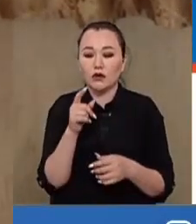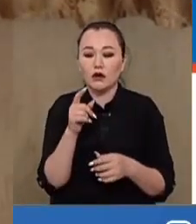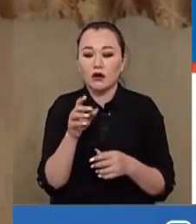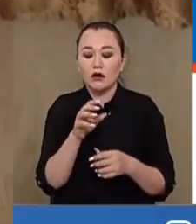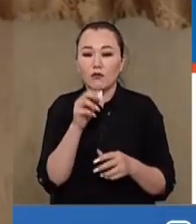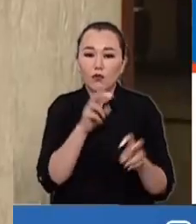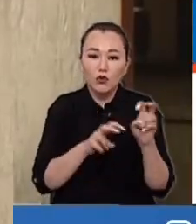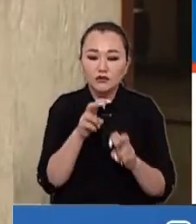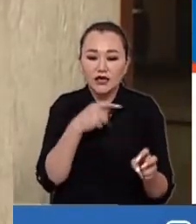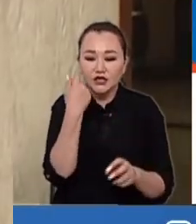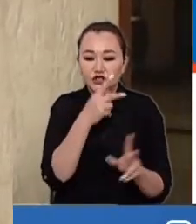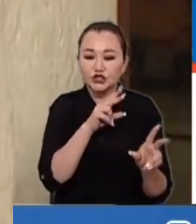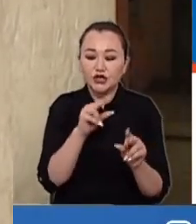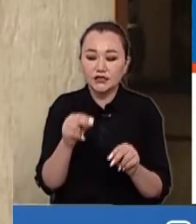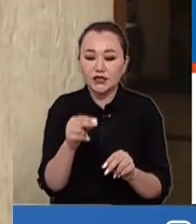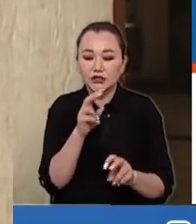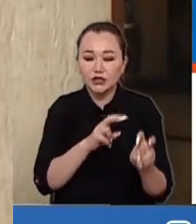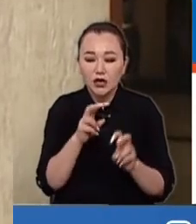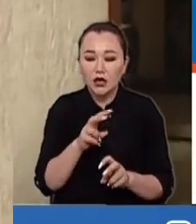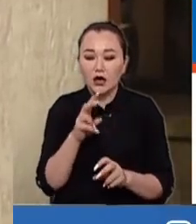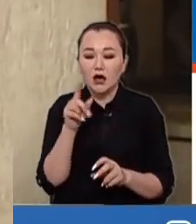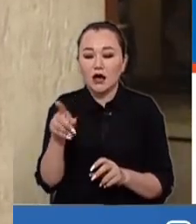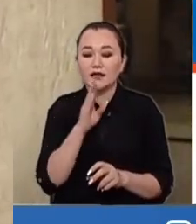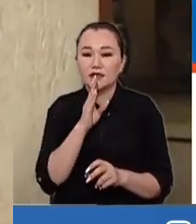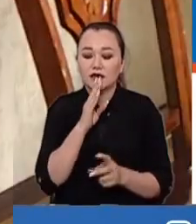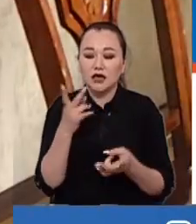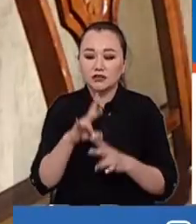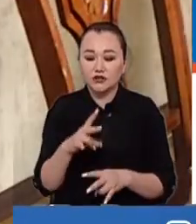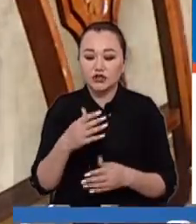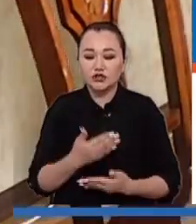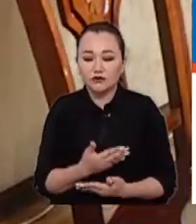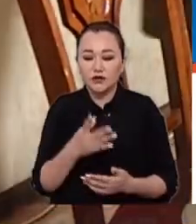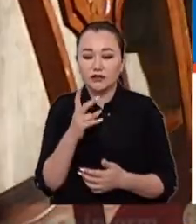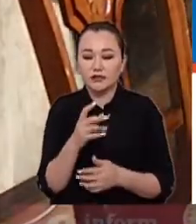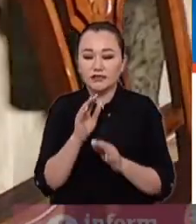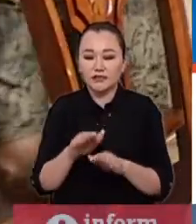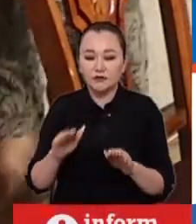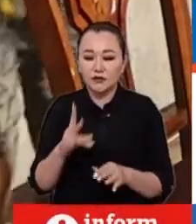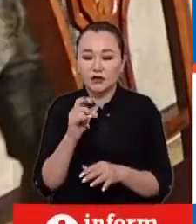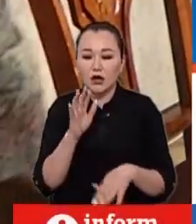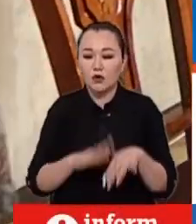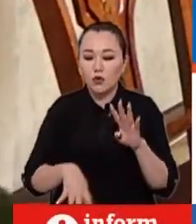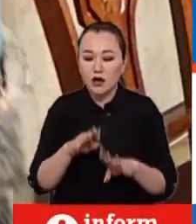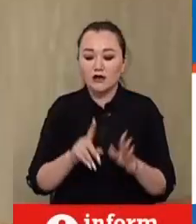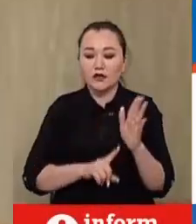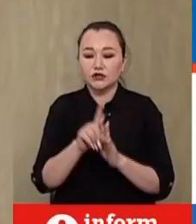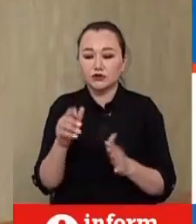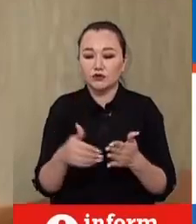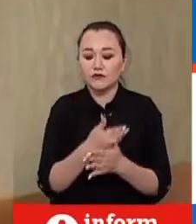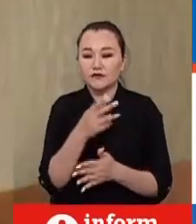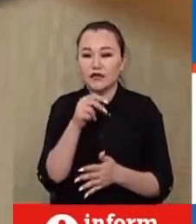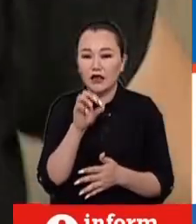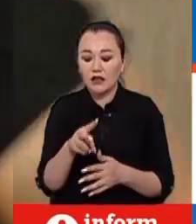на поиски личного счастья а она остается выживать с детьми на руках так начинается новый сериал